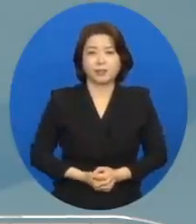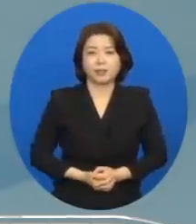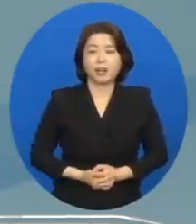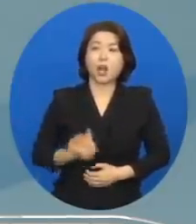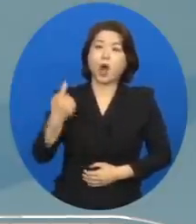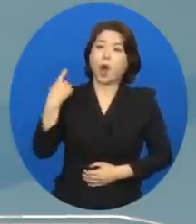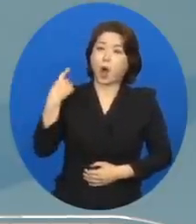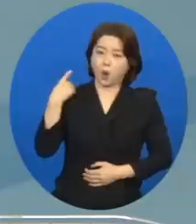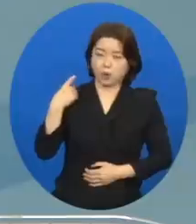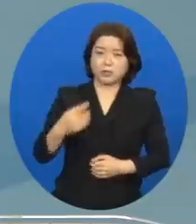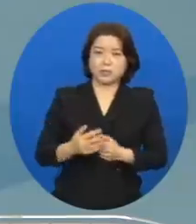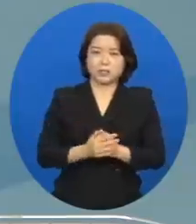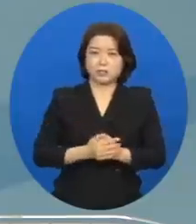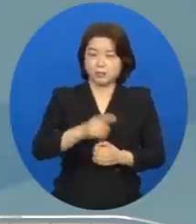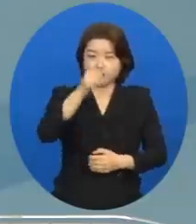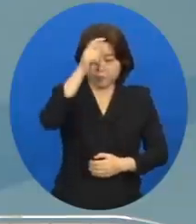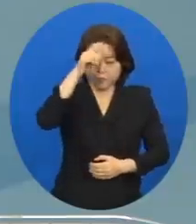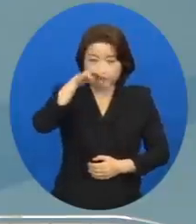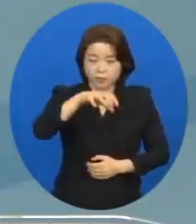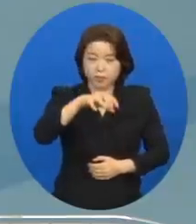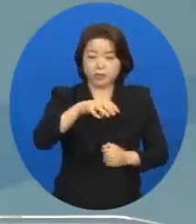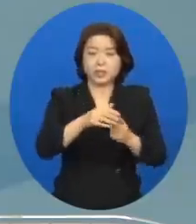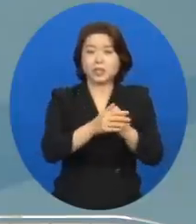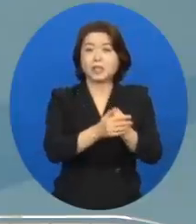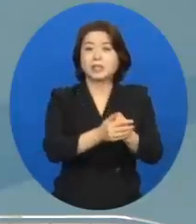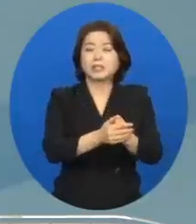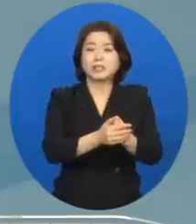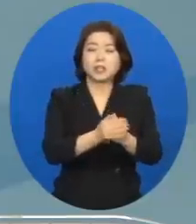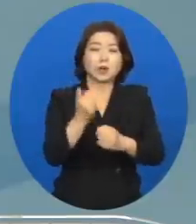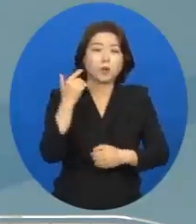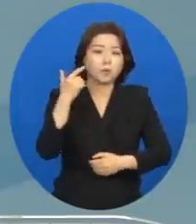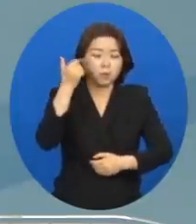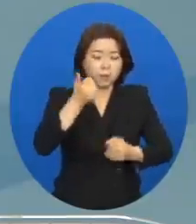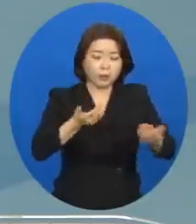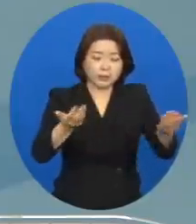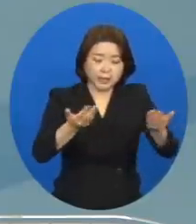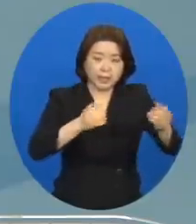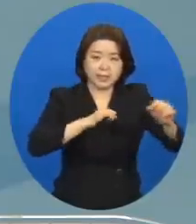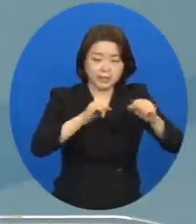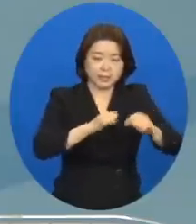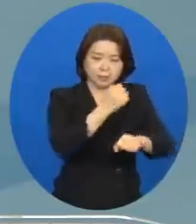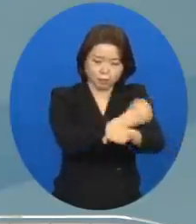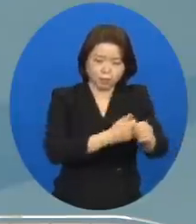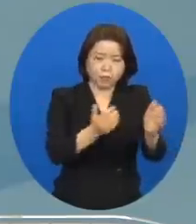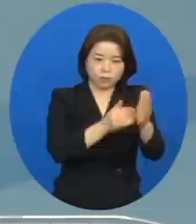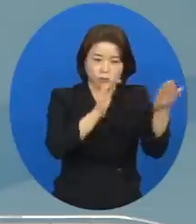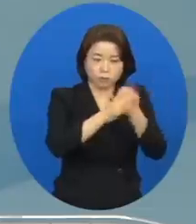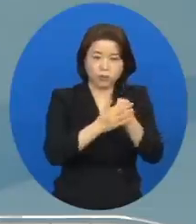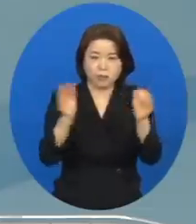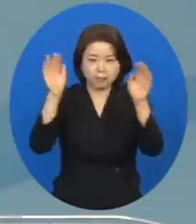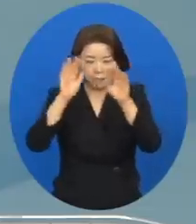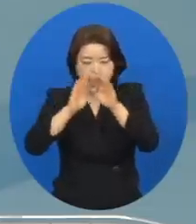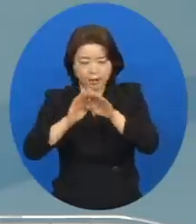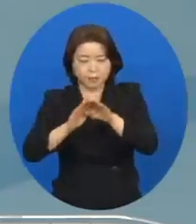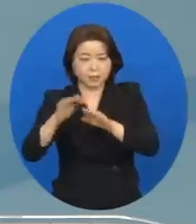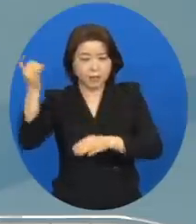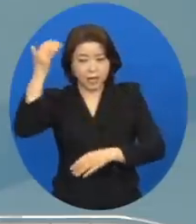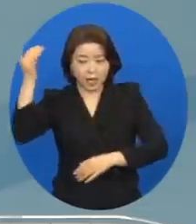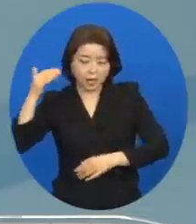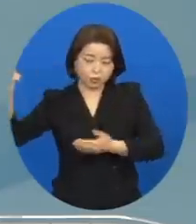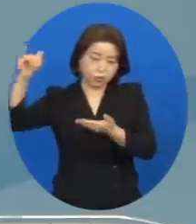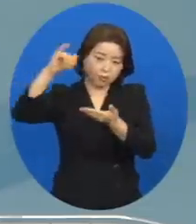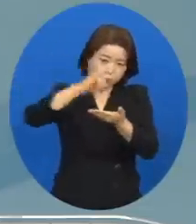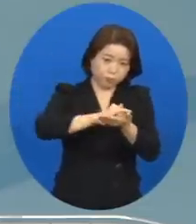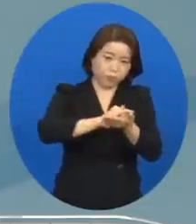어제도 터키 사역을 위한 수고를 하시고 밤늦게 귀국하시고 메일을 보내셨던데,